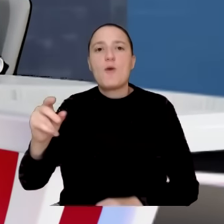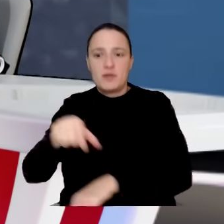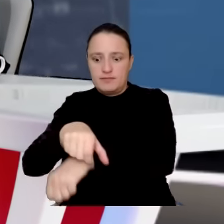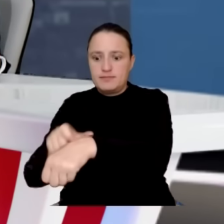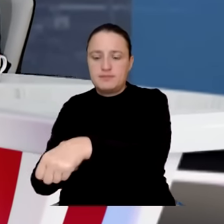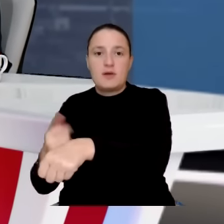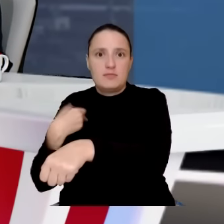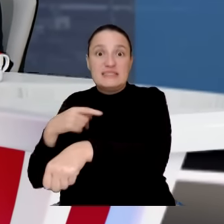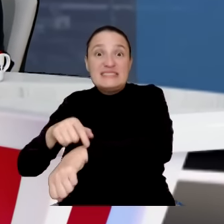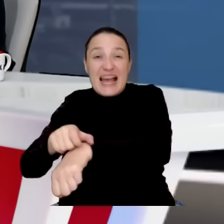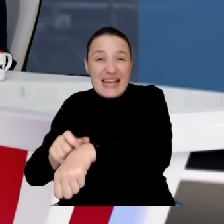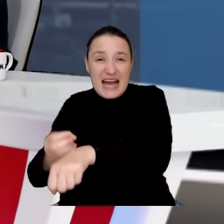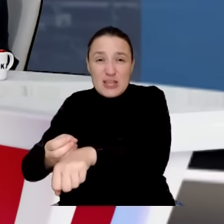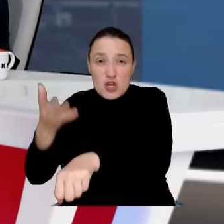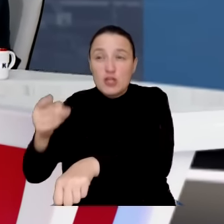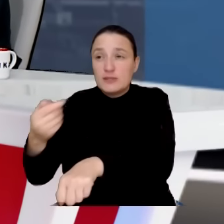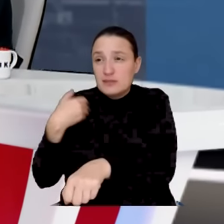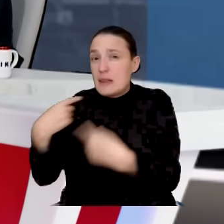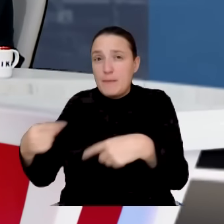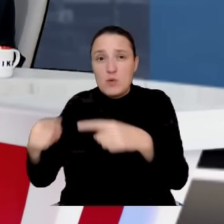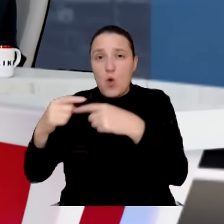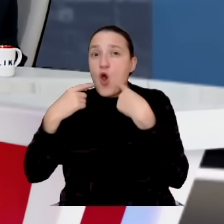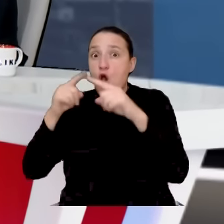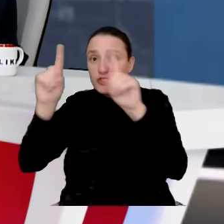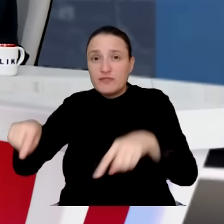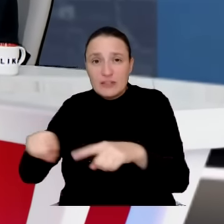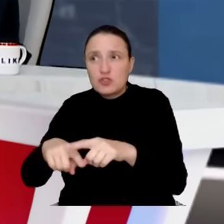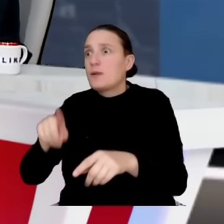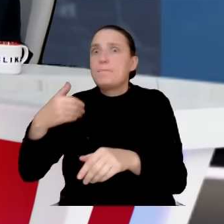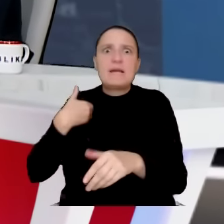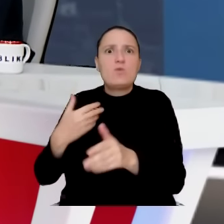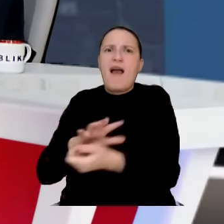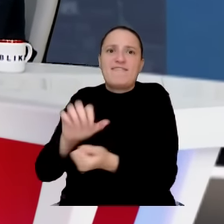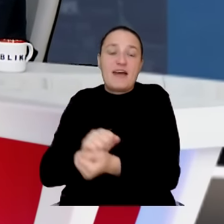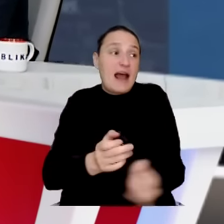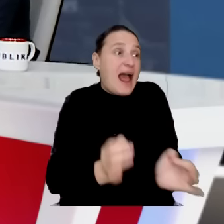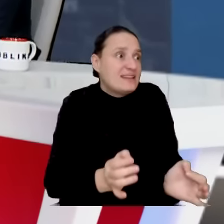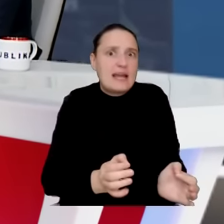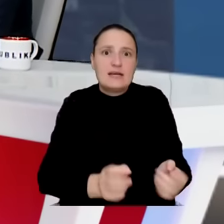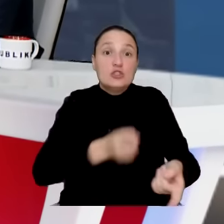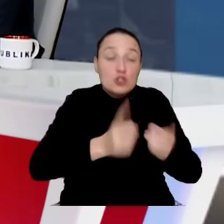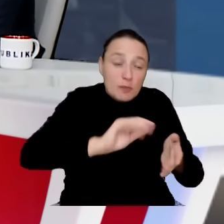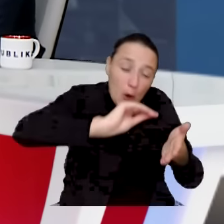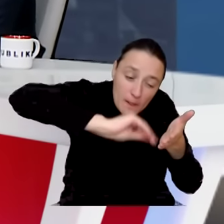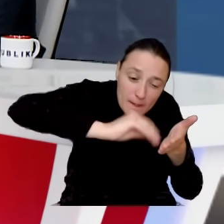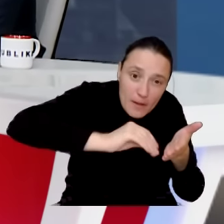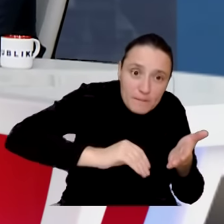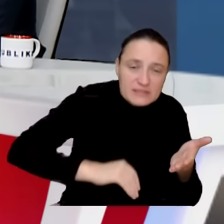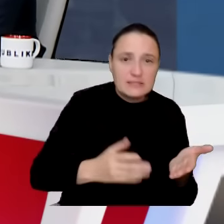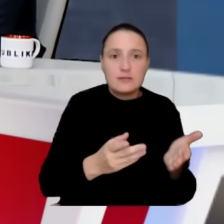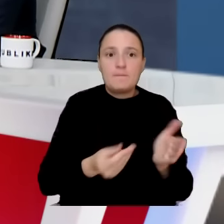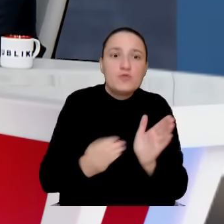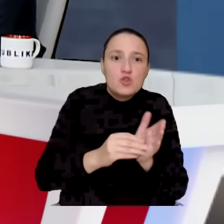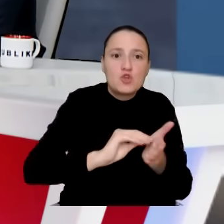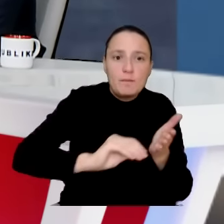dom nie oświadcz niezadeklarowany który pani Gajewska w pośpiechu teraz wpisała jak się Rozpętała cała nie proszona przez nikogo i nie